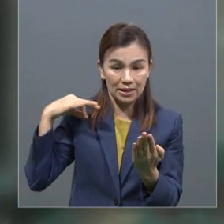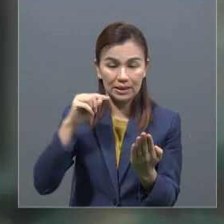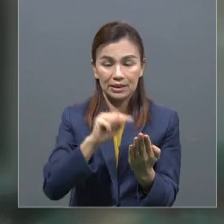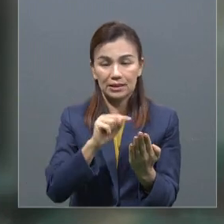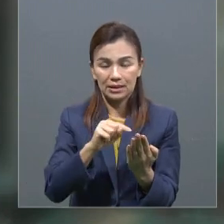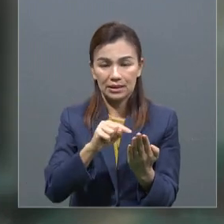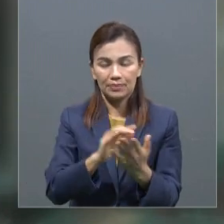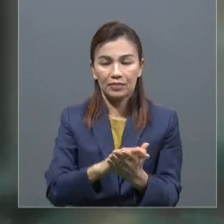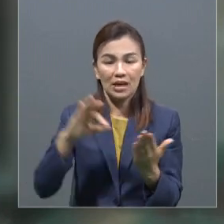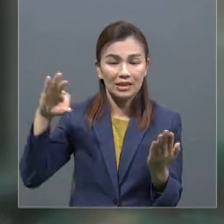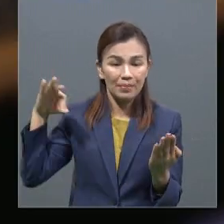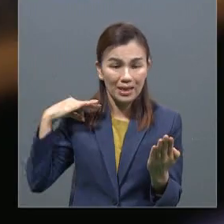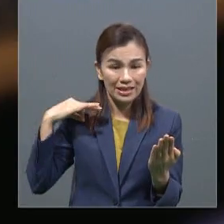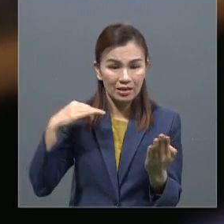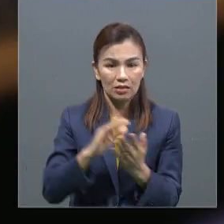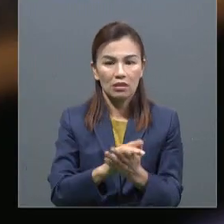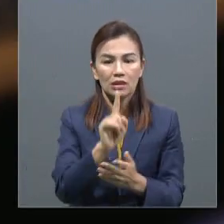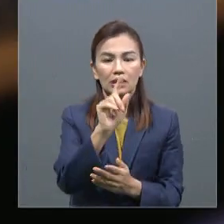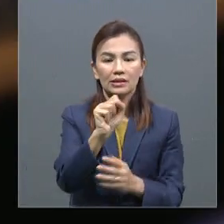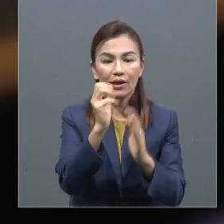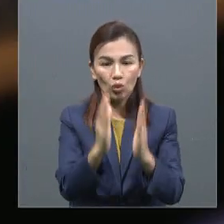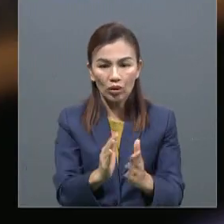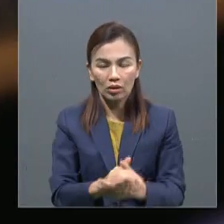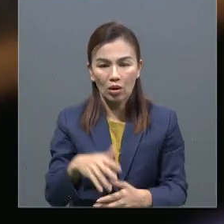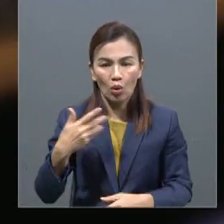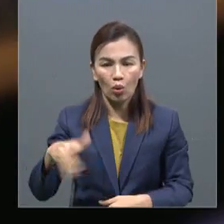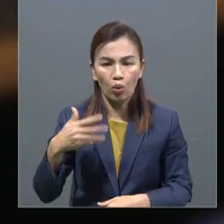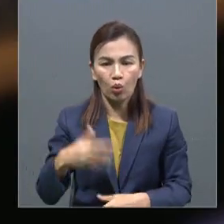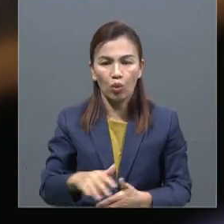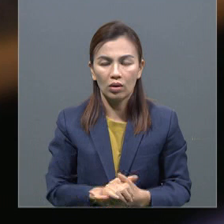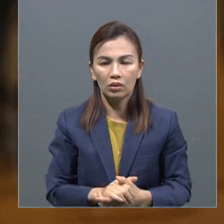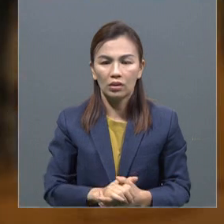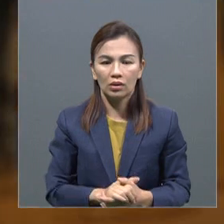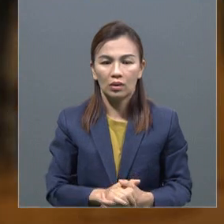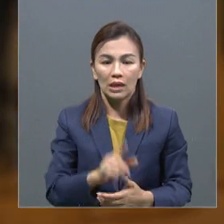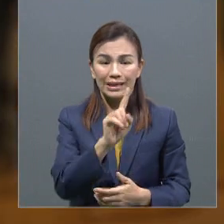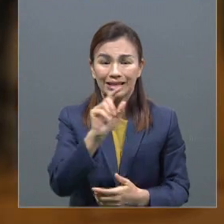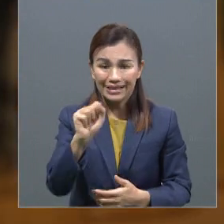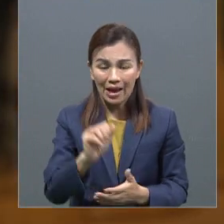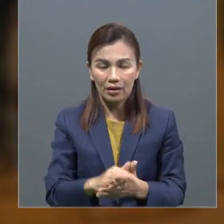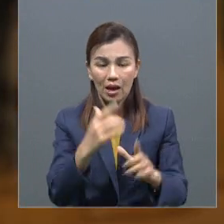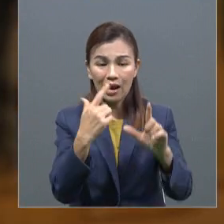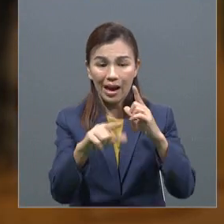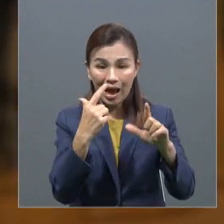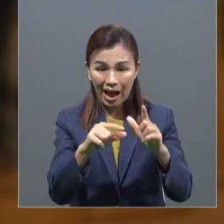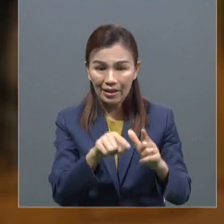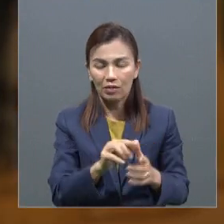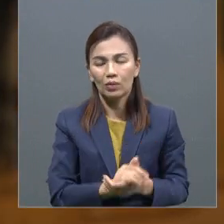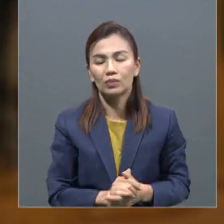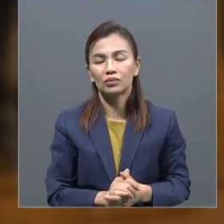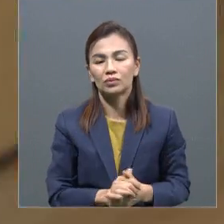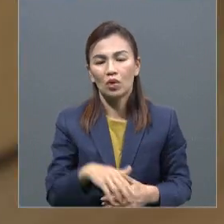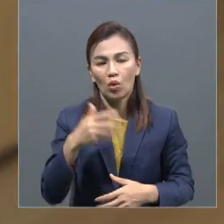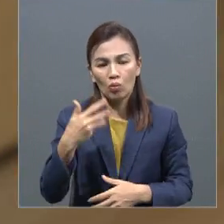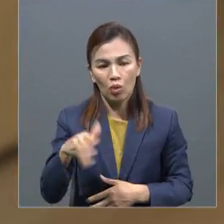เนี่ยสมาชิกเค้ามากกว่า 100,000คนนะคะูไม่ได้อ่านผิดนะ LINEกรุ๊ปนี่มีสมาชิกกว่า100,000คน